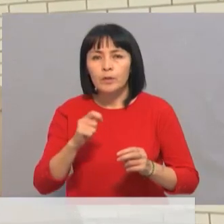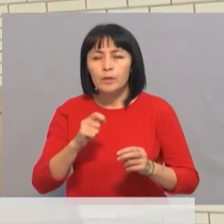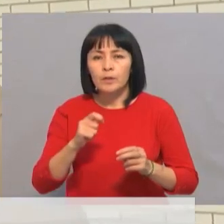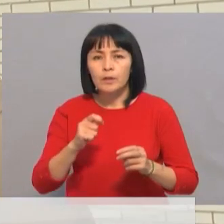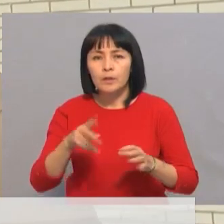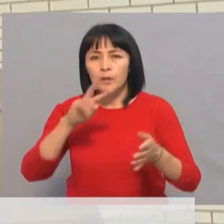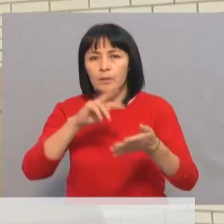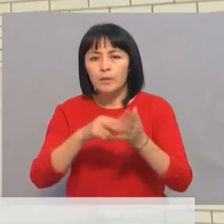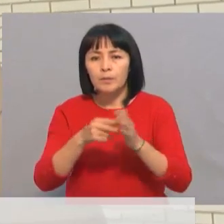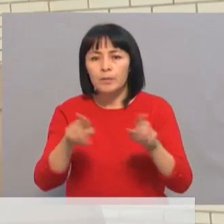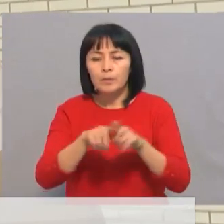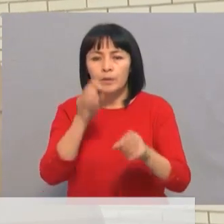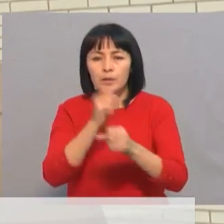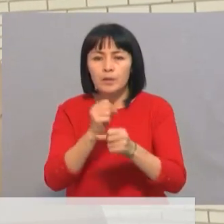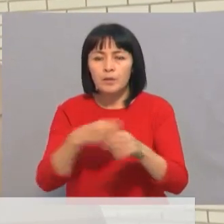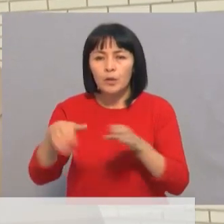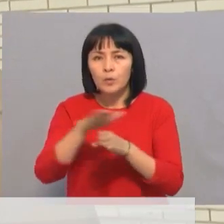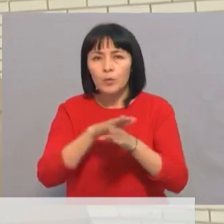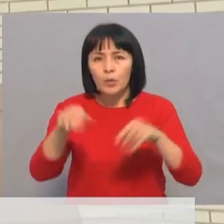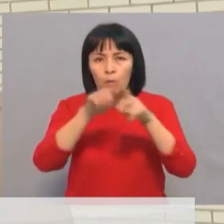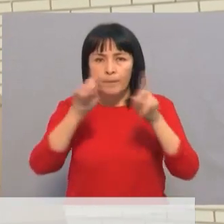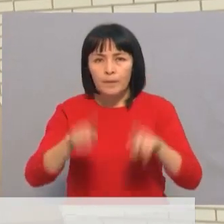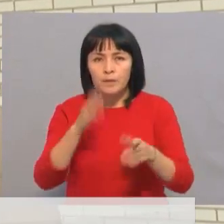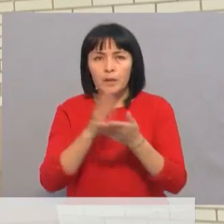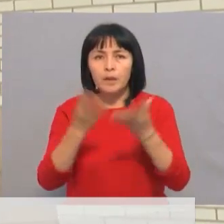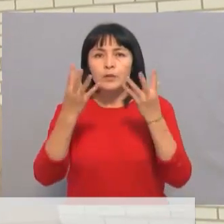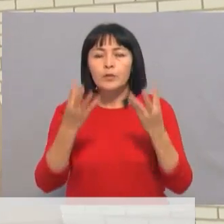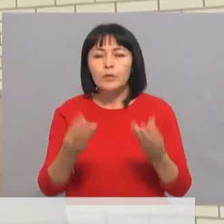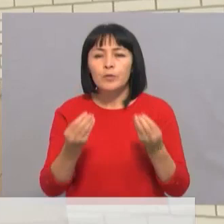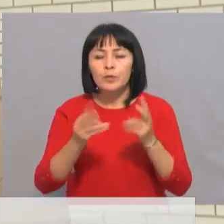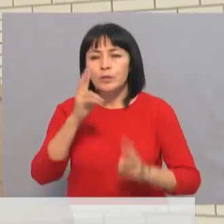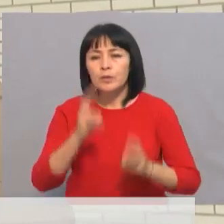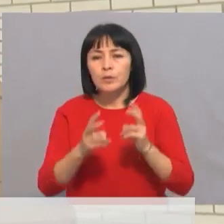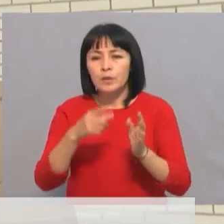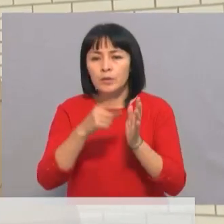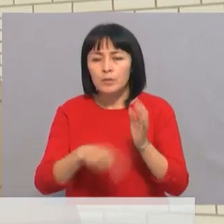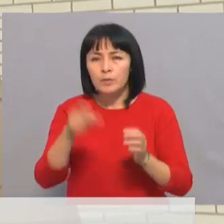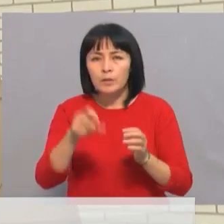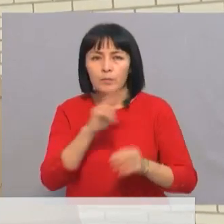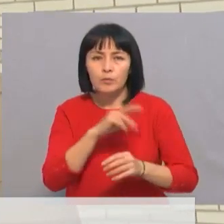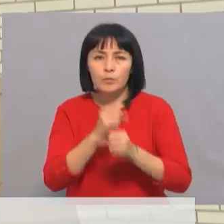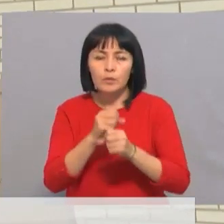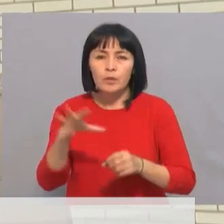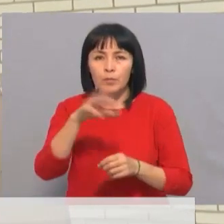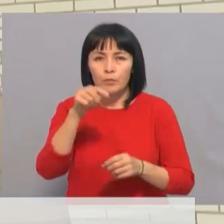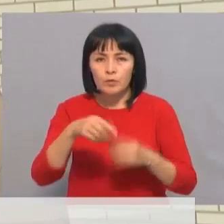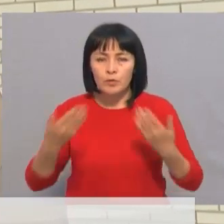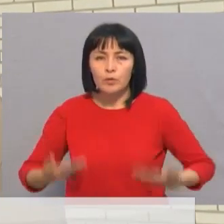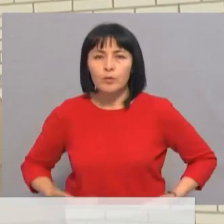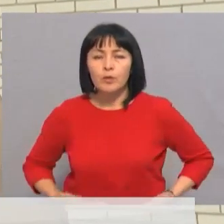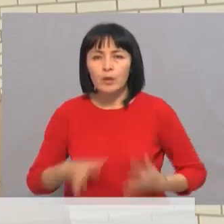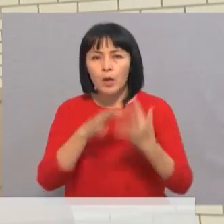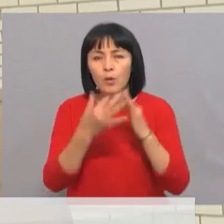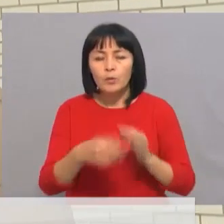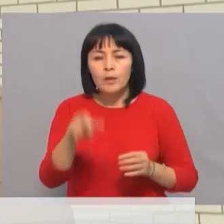salınan, tolık avtomatlandırılan zavod. Kazırgı tağında zavodda 70 adam jumıs istedik. Barlıq osı jergilikti